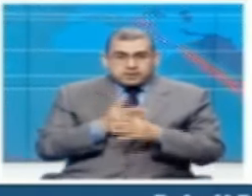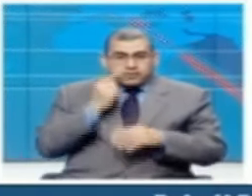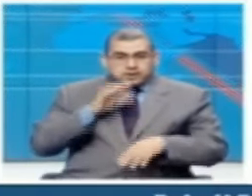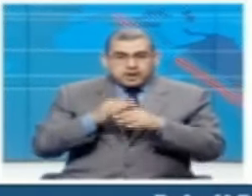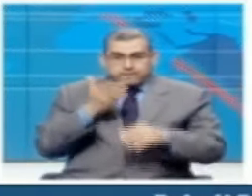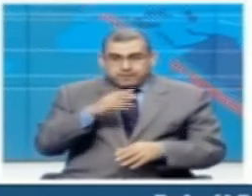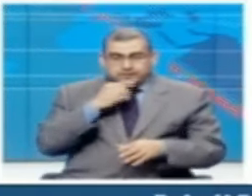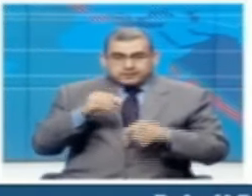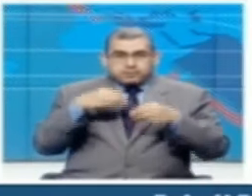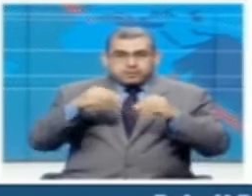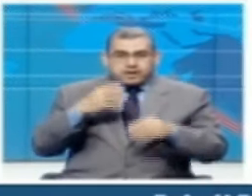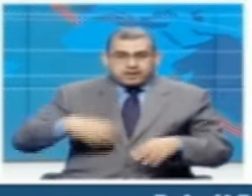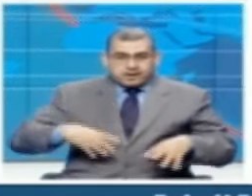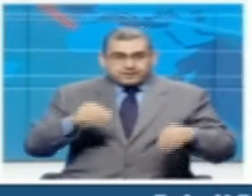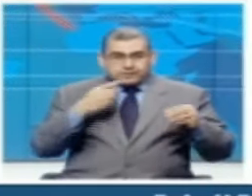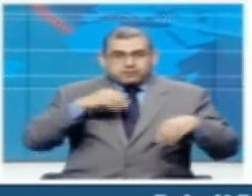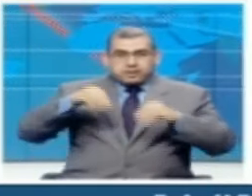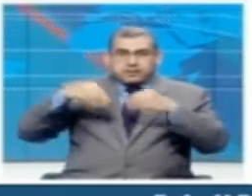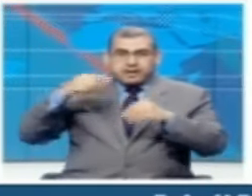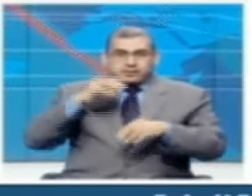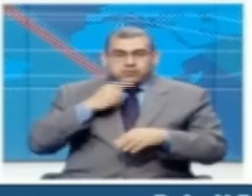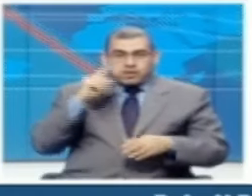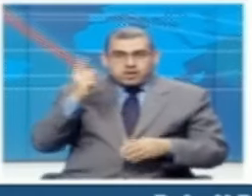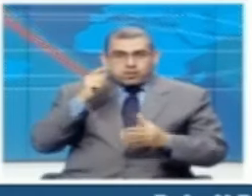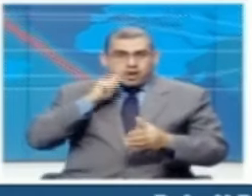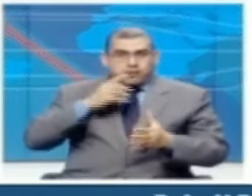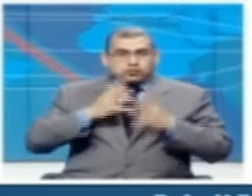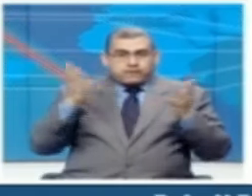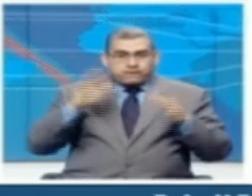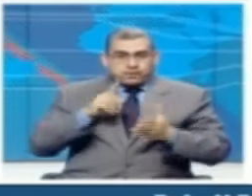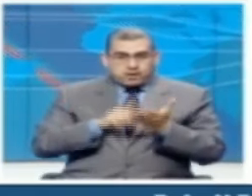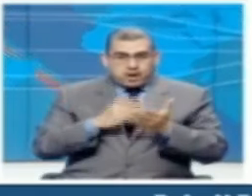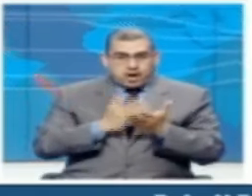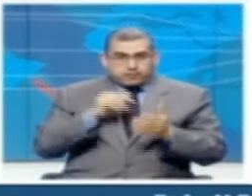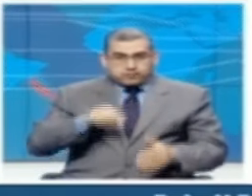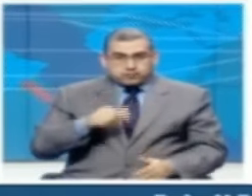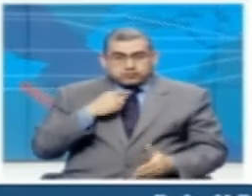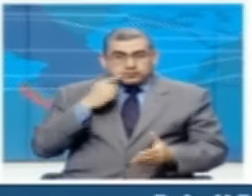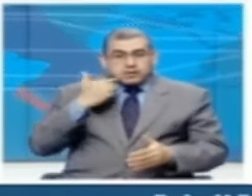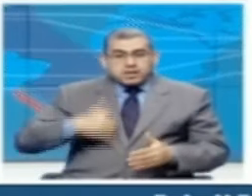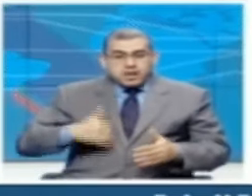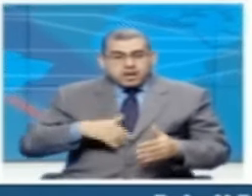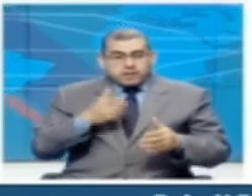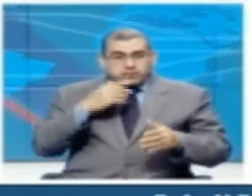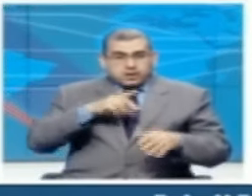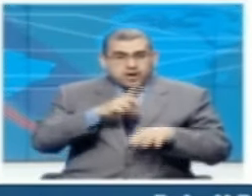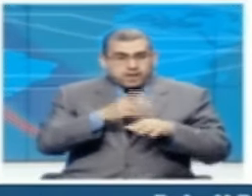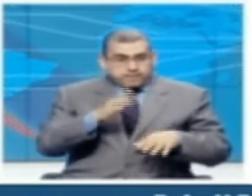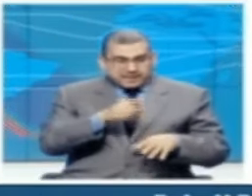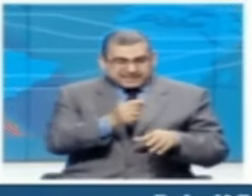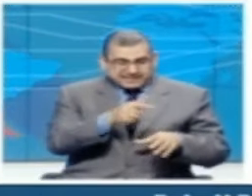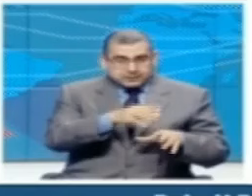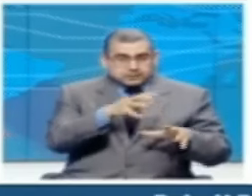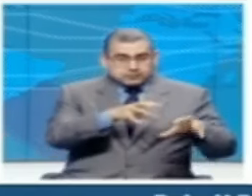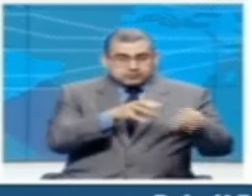وتعتبر جريمه من الجرائم الدوليه التي يحذر فيها الاتجار بالبشر لان عمليه نقل وزرع الاعضاء عمليه